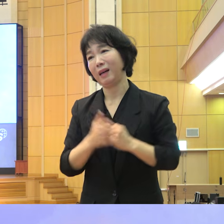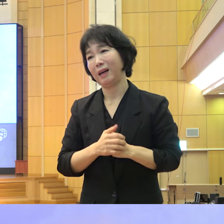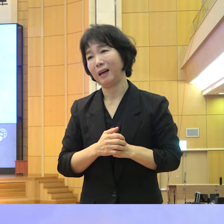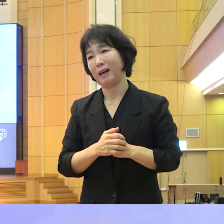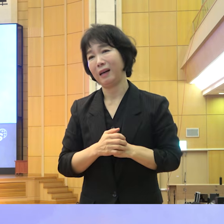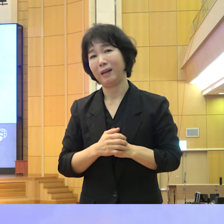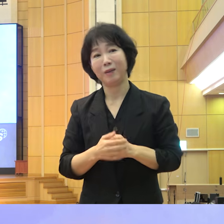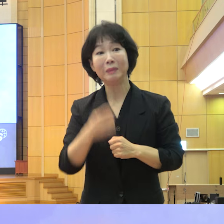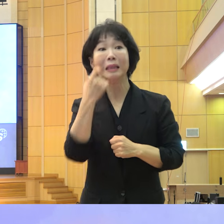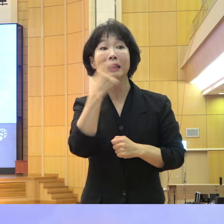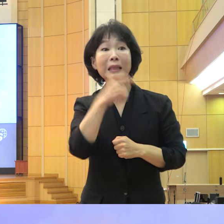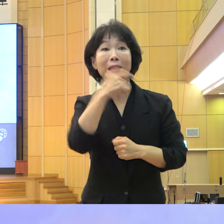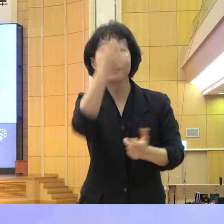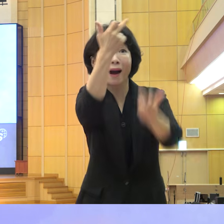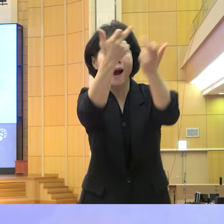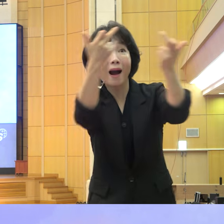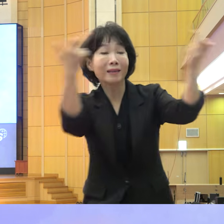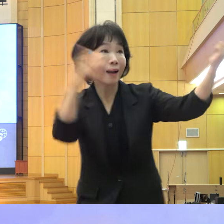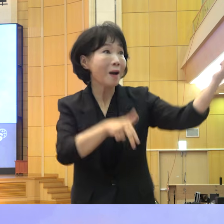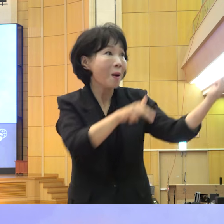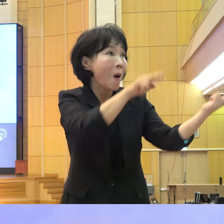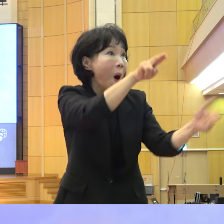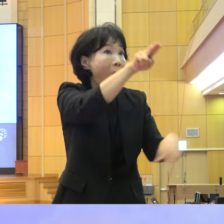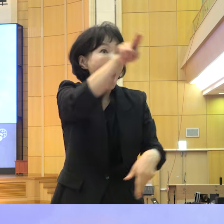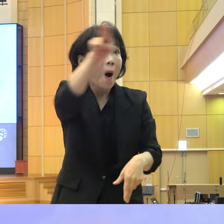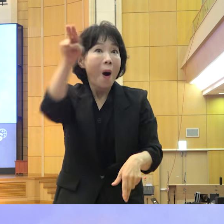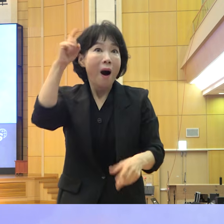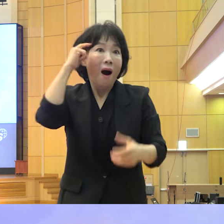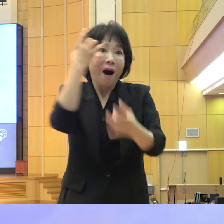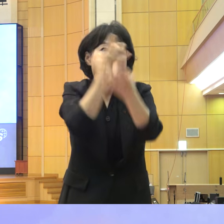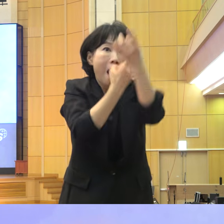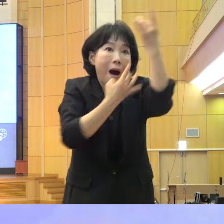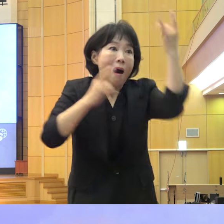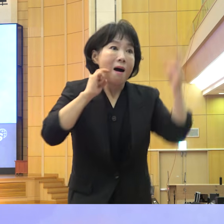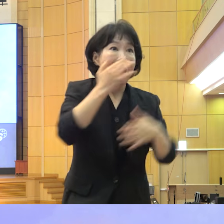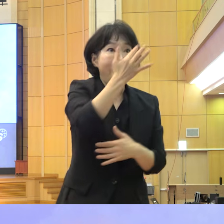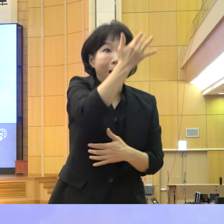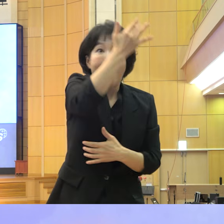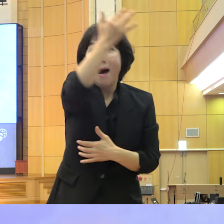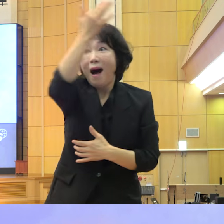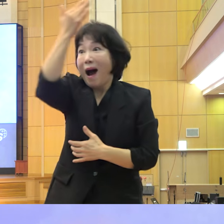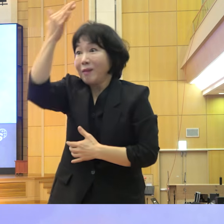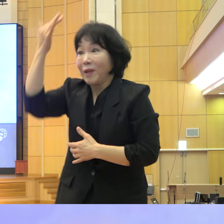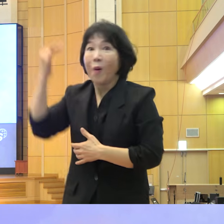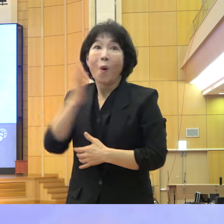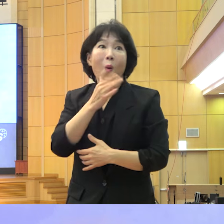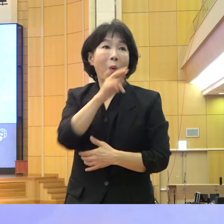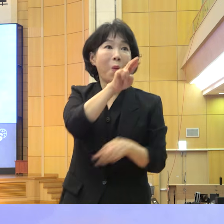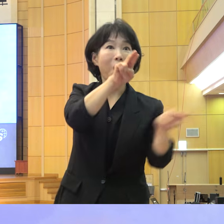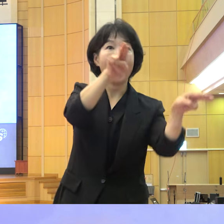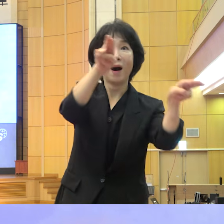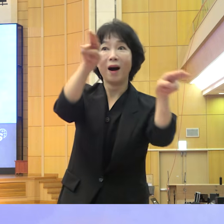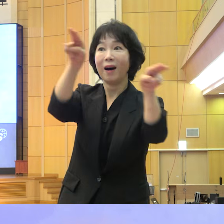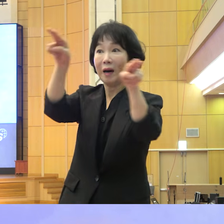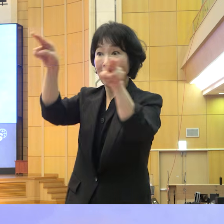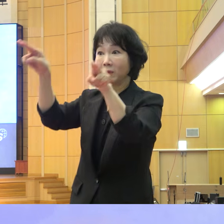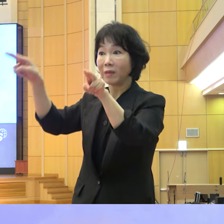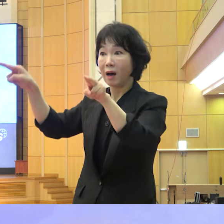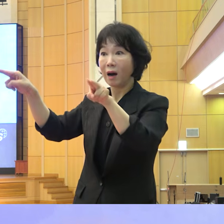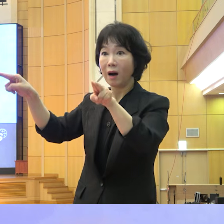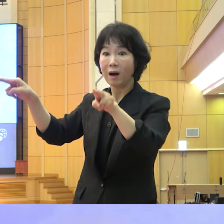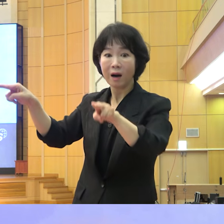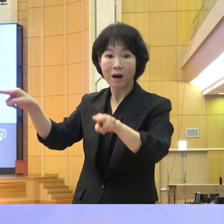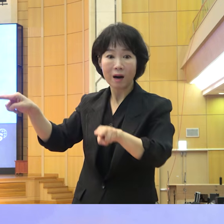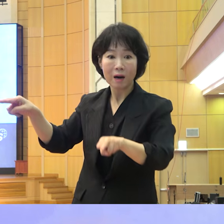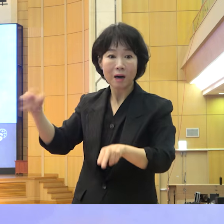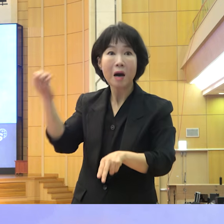여러분, 금강산이 그렇게 아름다운 곳에 암자가 8만 구암자예요. 8만 구암자. 예? 그렇게